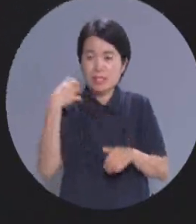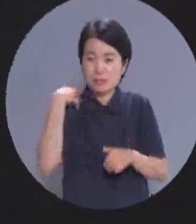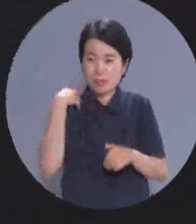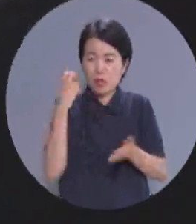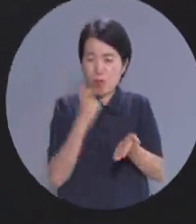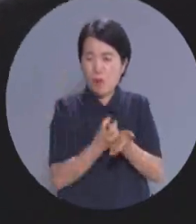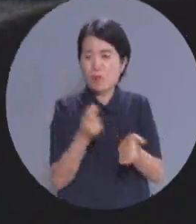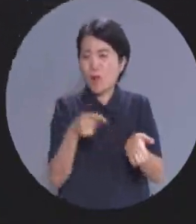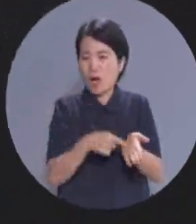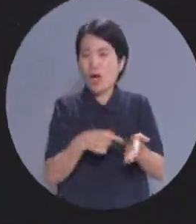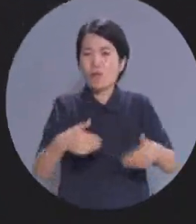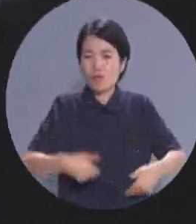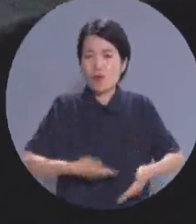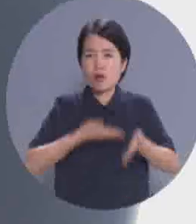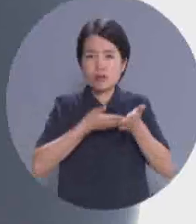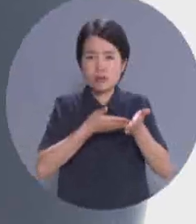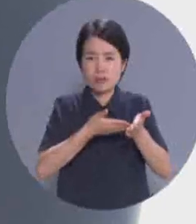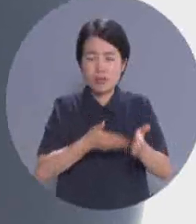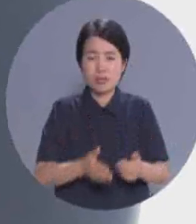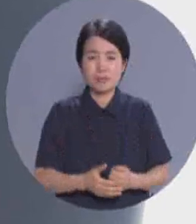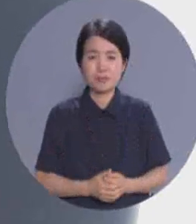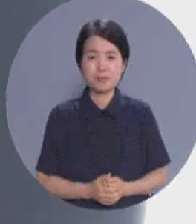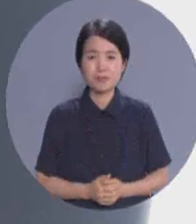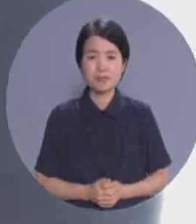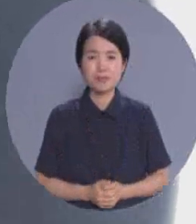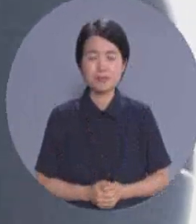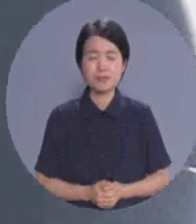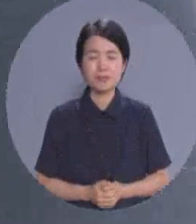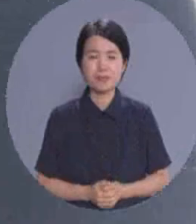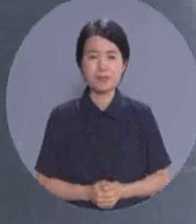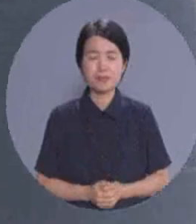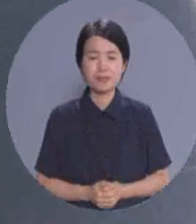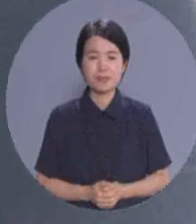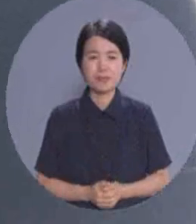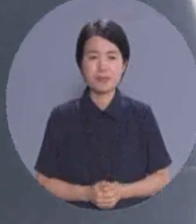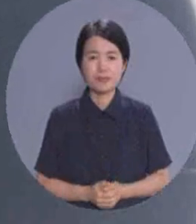의무화돼야 한다는 목소리가 높습니다. MBC 뉴스 강서영입니다.